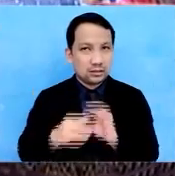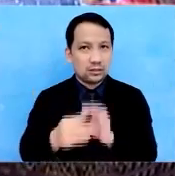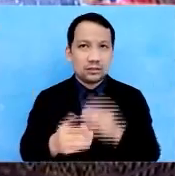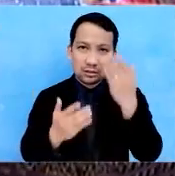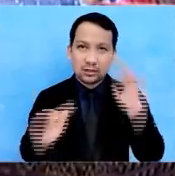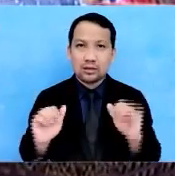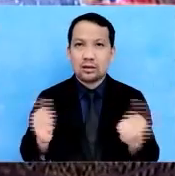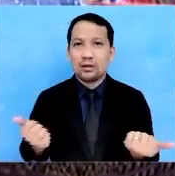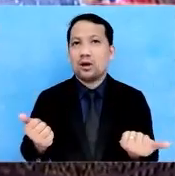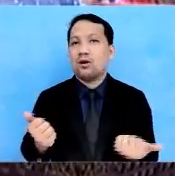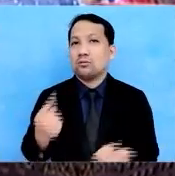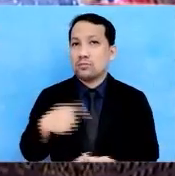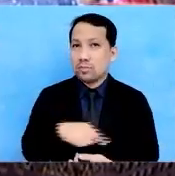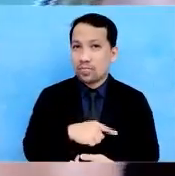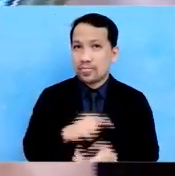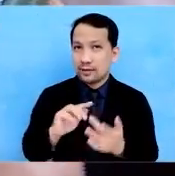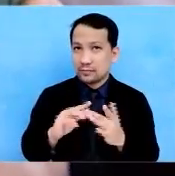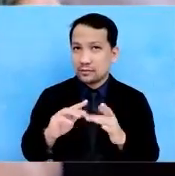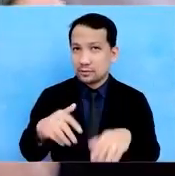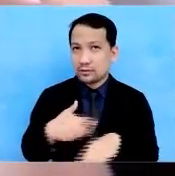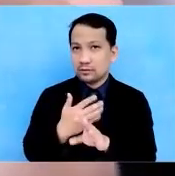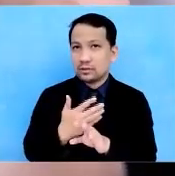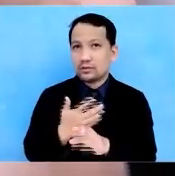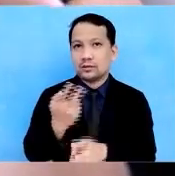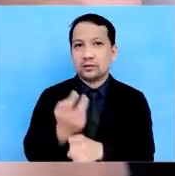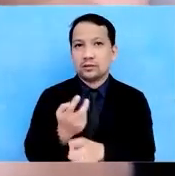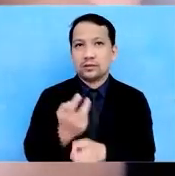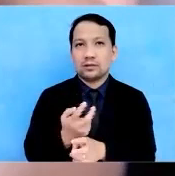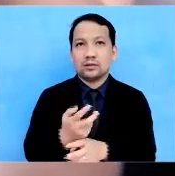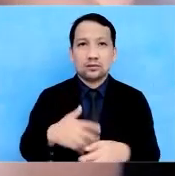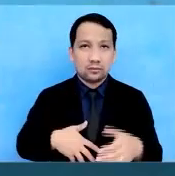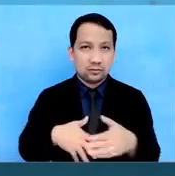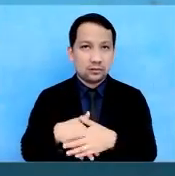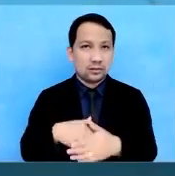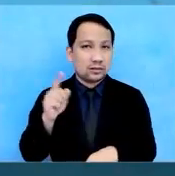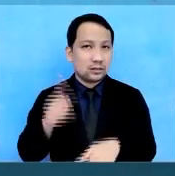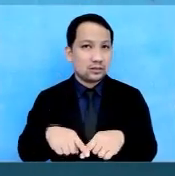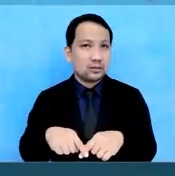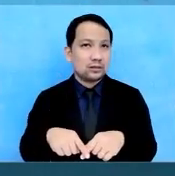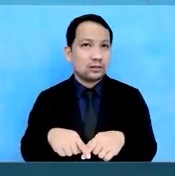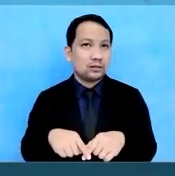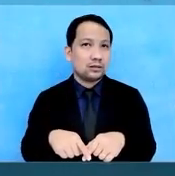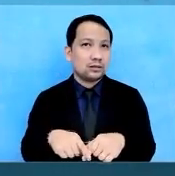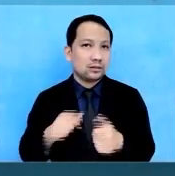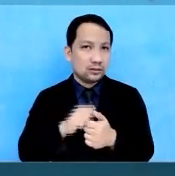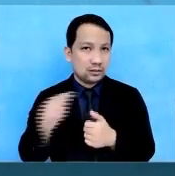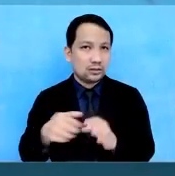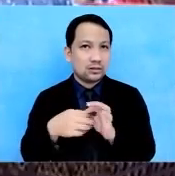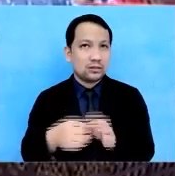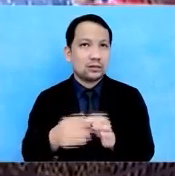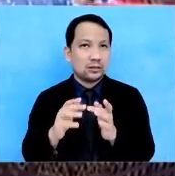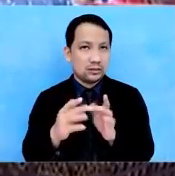po makaka-online-online. Mahirap din, may buntis din po ako. Hindi po ako makapag-shopping-shopping sa malalayo. So, online po.